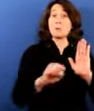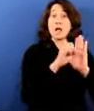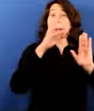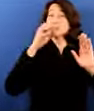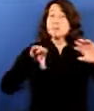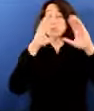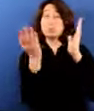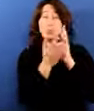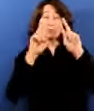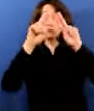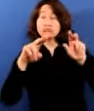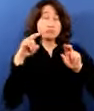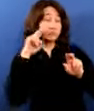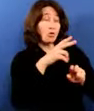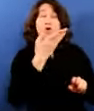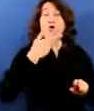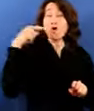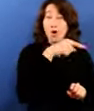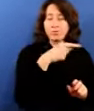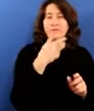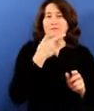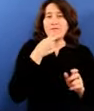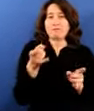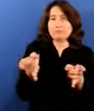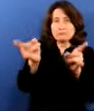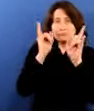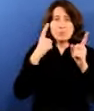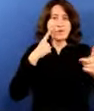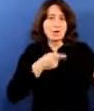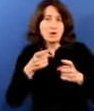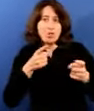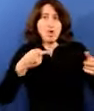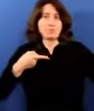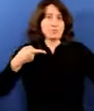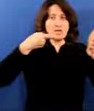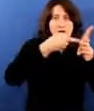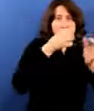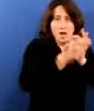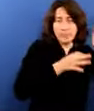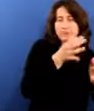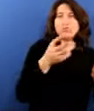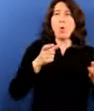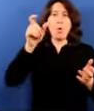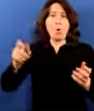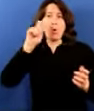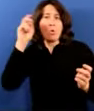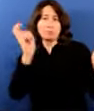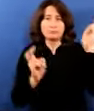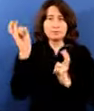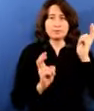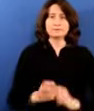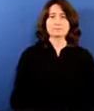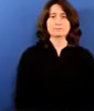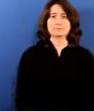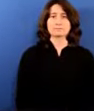eta lehiakortasuna hobetzea, merkatu berriak irekitzea eta krisiari aurre egitea du helburu. Izan ere, brandinga gaur egungo Bilbo